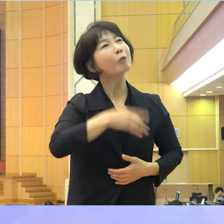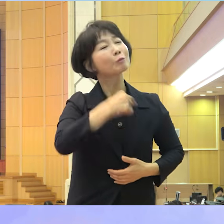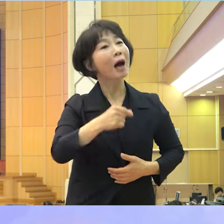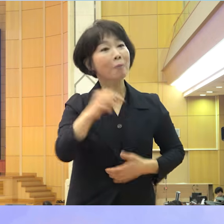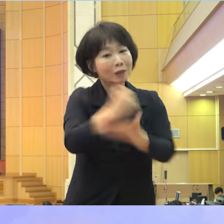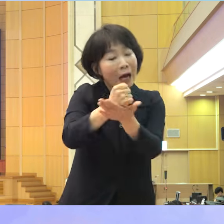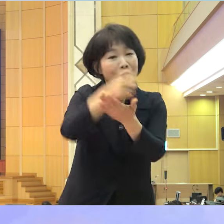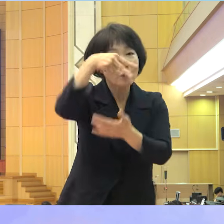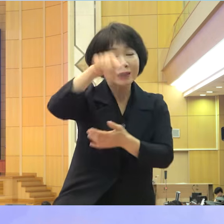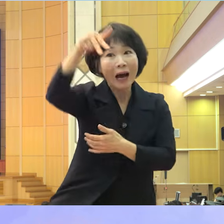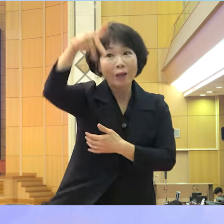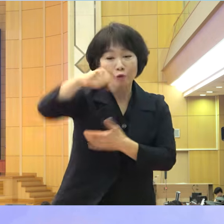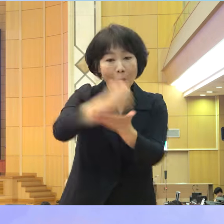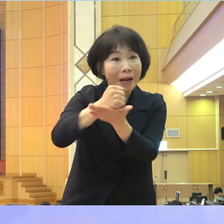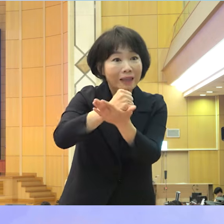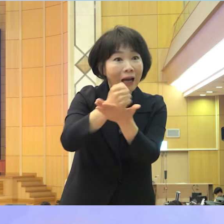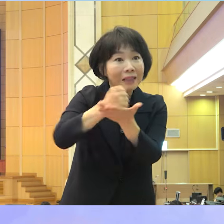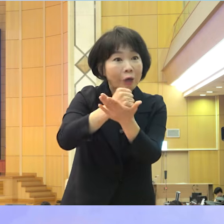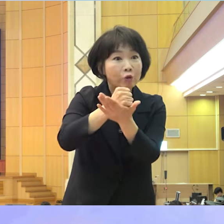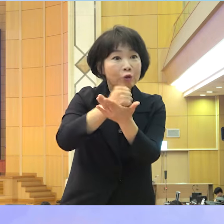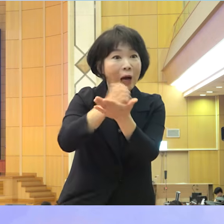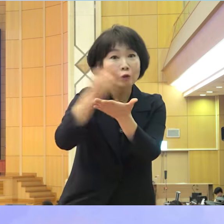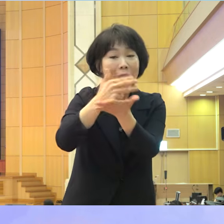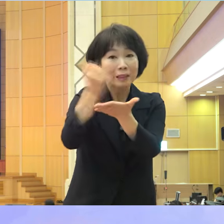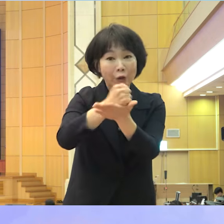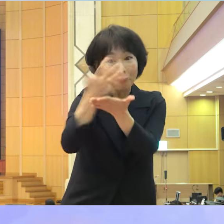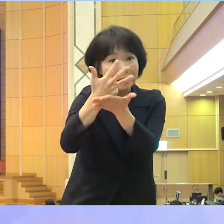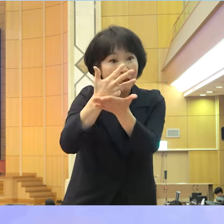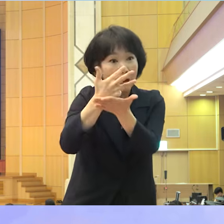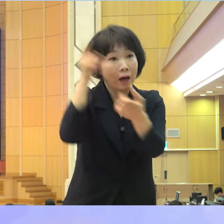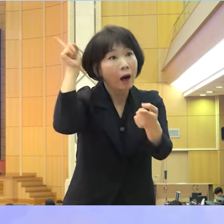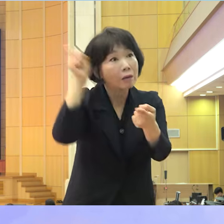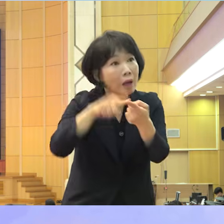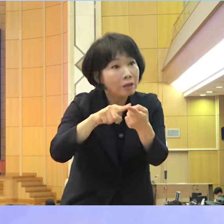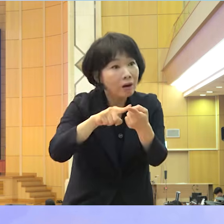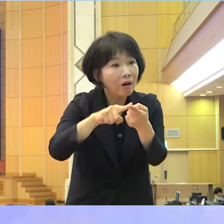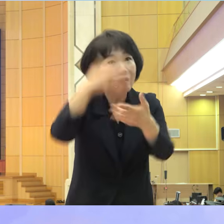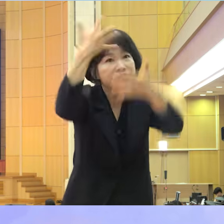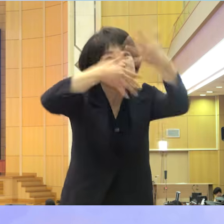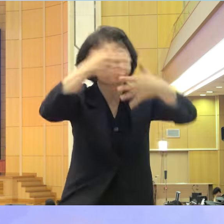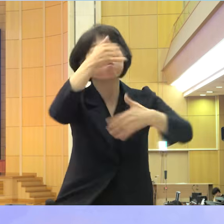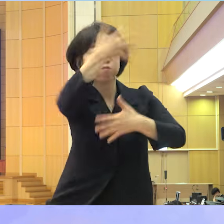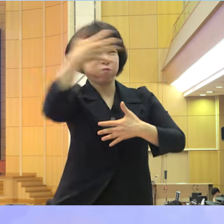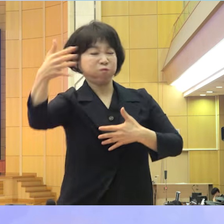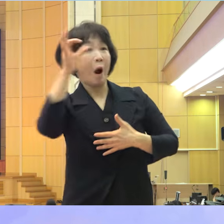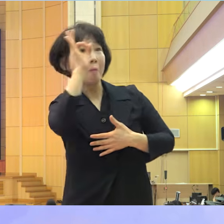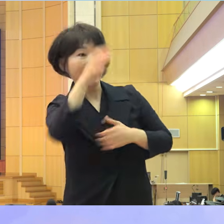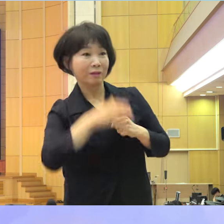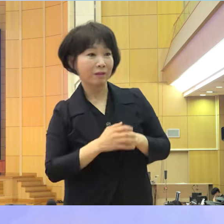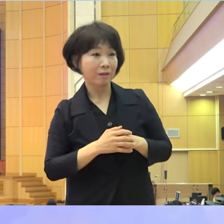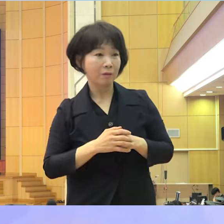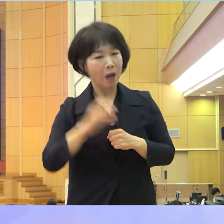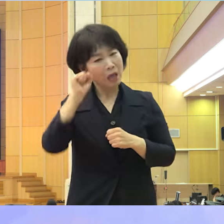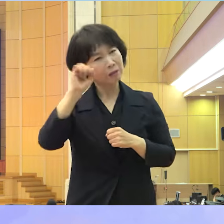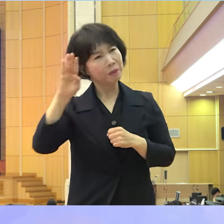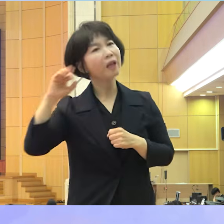사주팔자. 그래서 취재를 한 거야. 사주 보는 곳에 가가지고